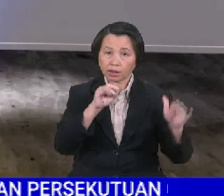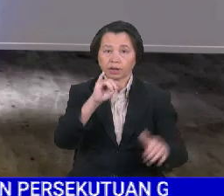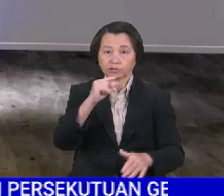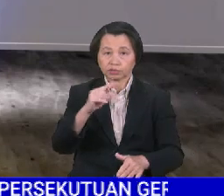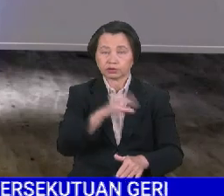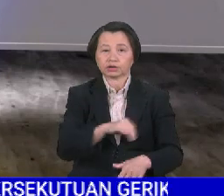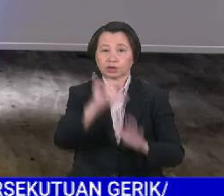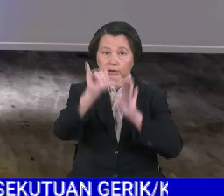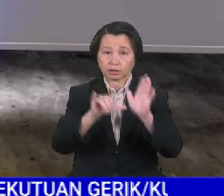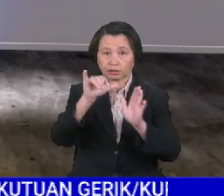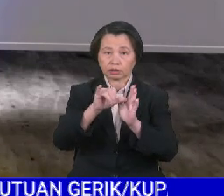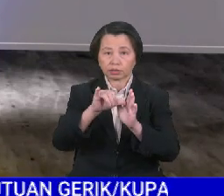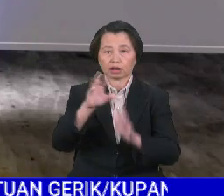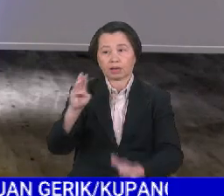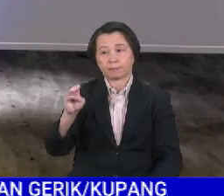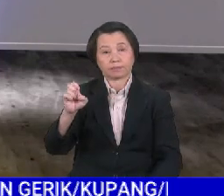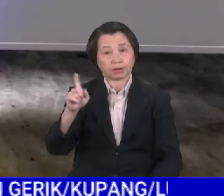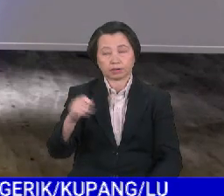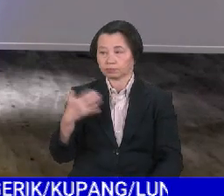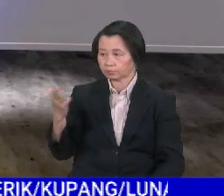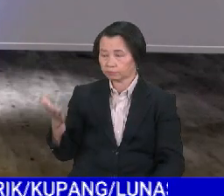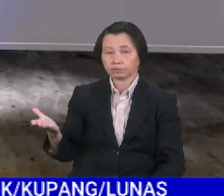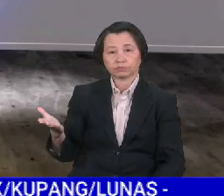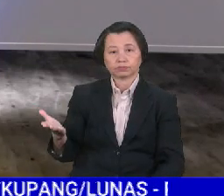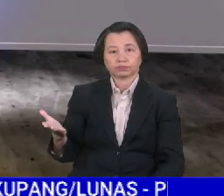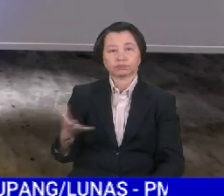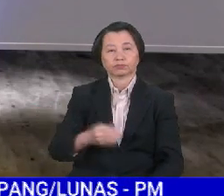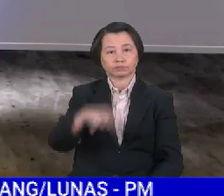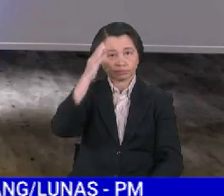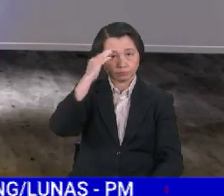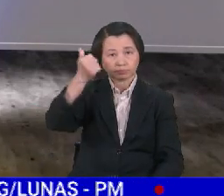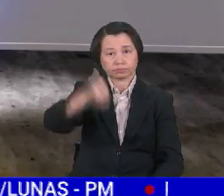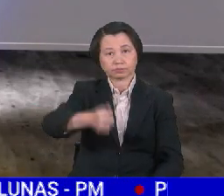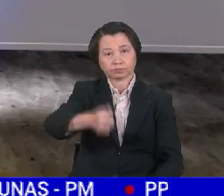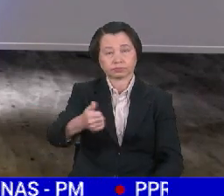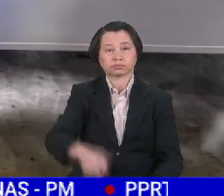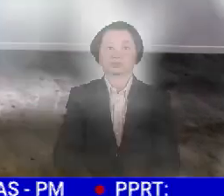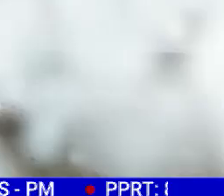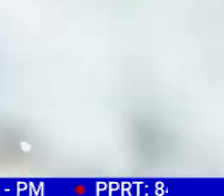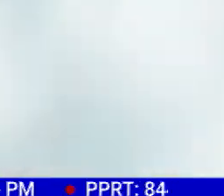dan juga YouTube rasmi Met Malaysia. Saya Khairatun Nisa Syamsuddin. Assalamualaikum.